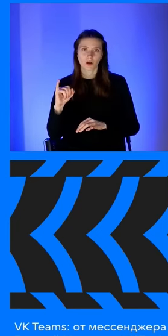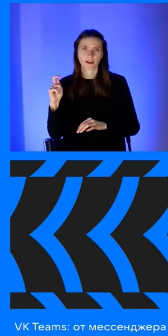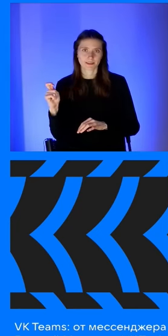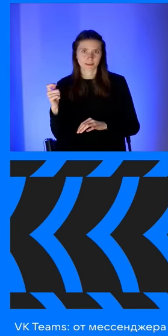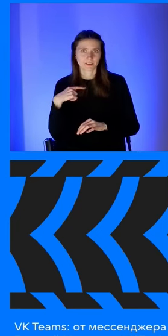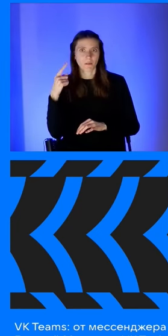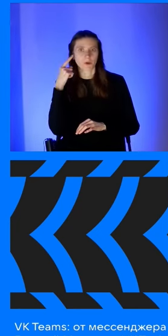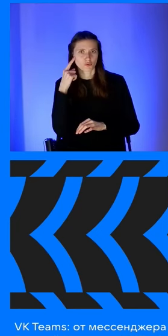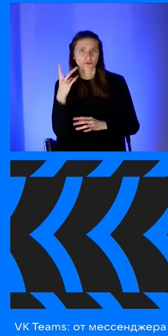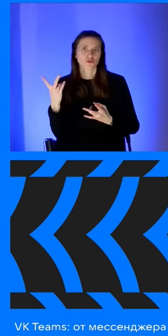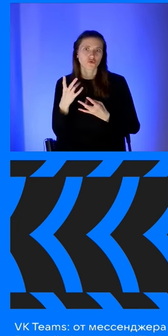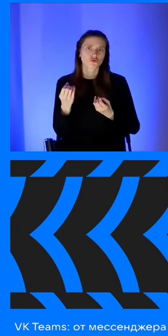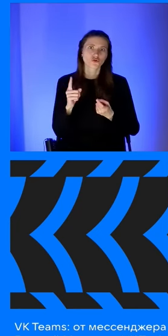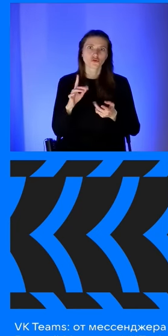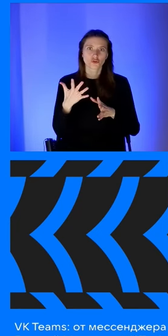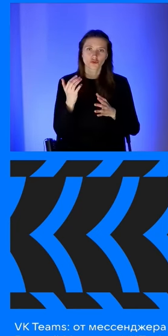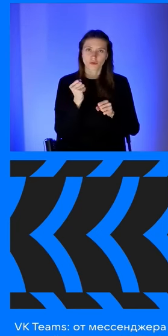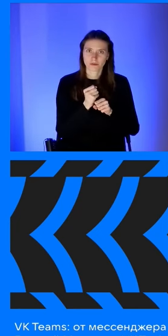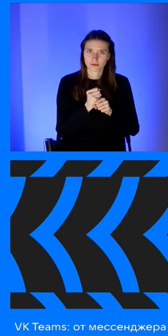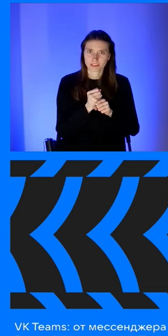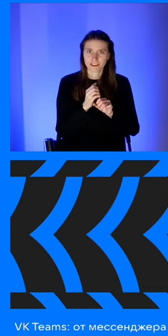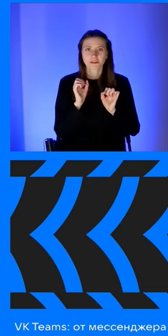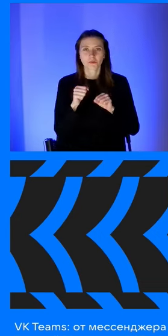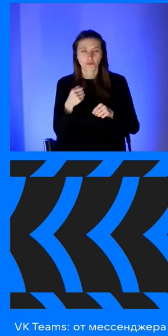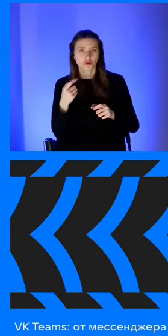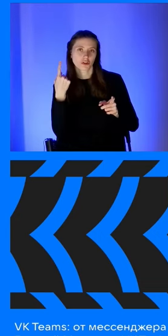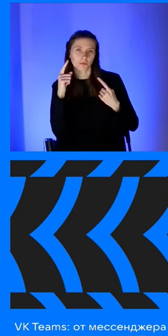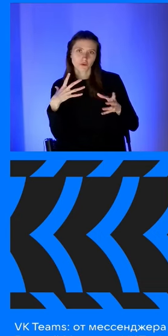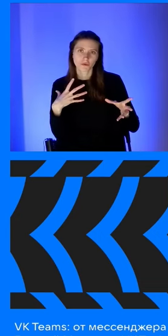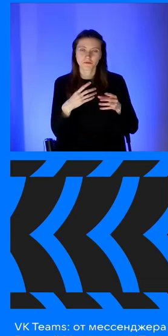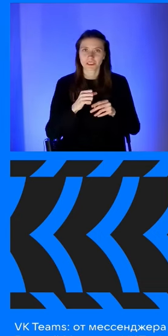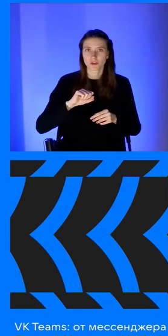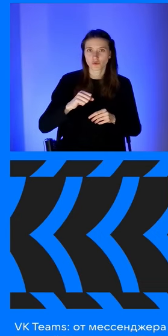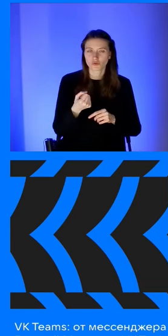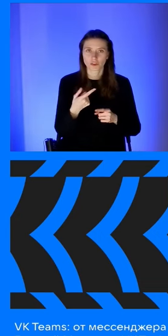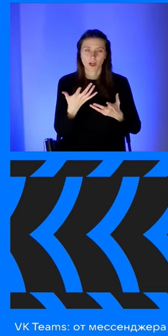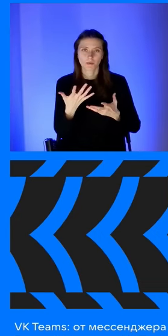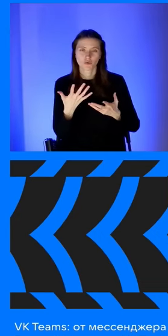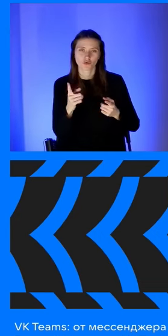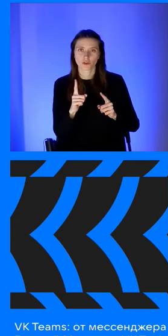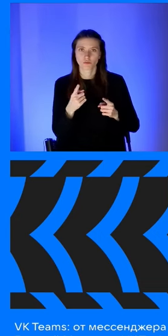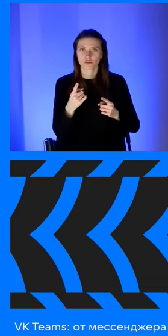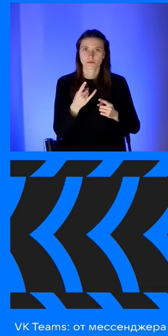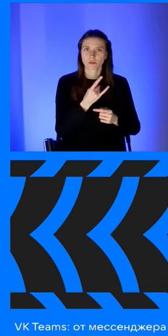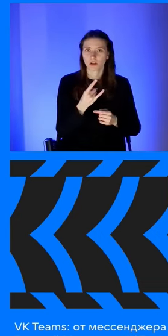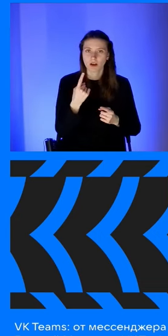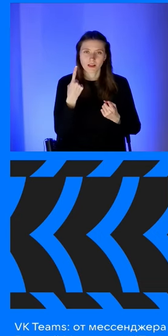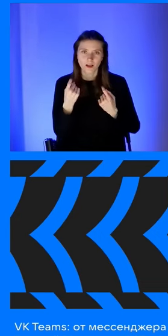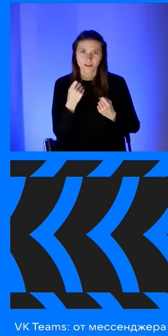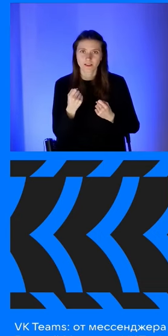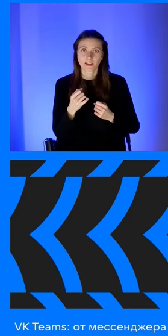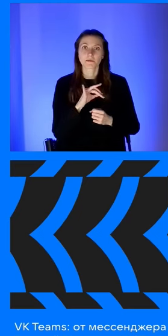занять томные вечера. Почему бы не сделать с ребятами, с друзьями классный, и, там, не архитектурный, но